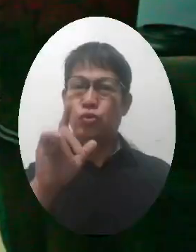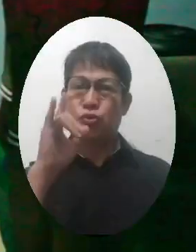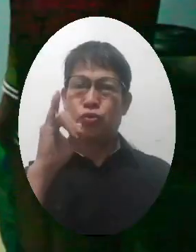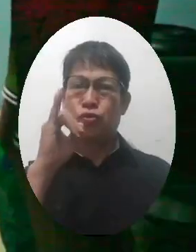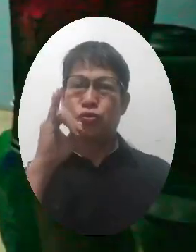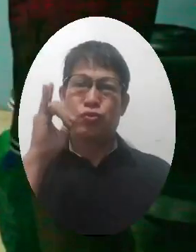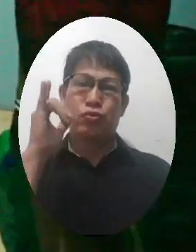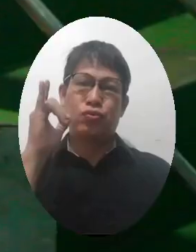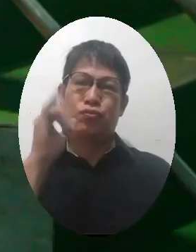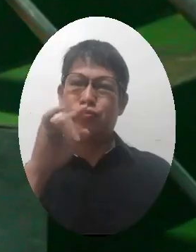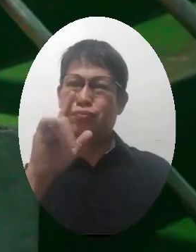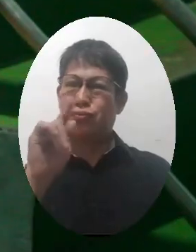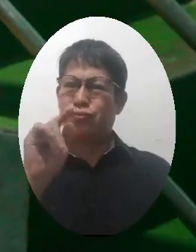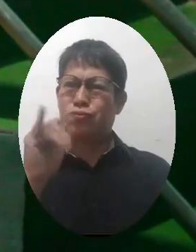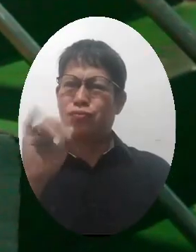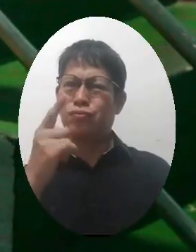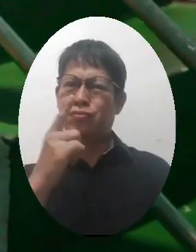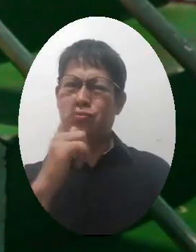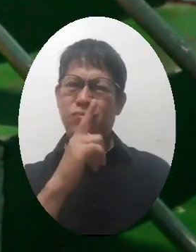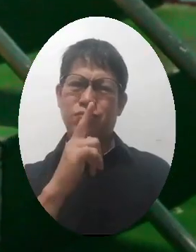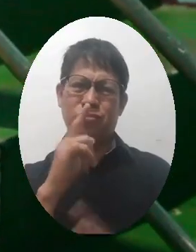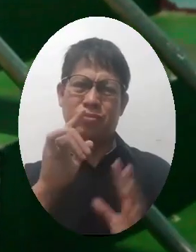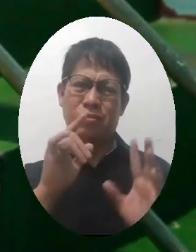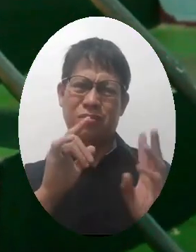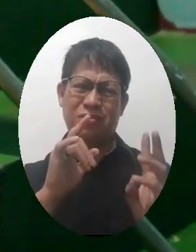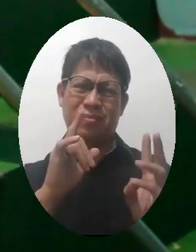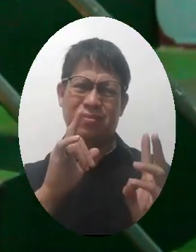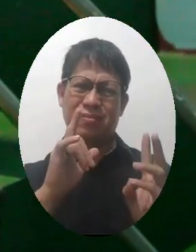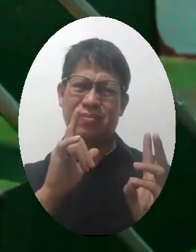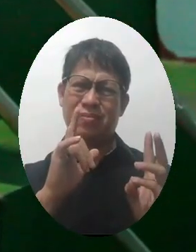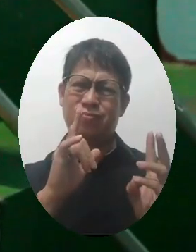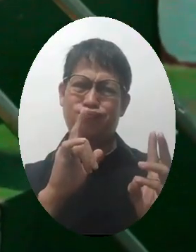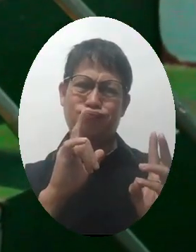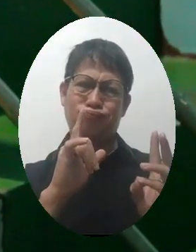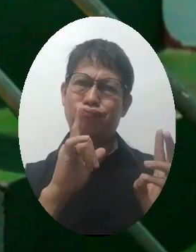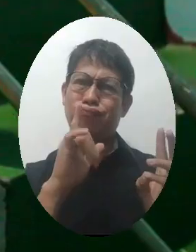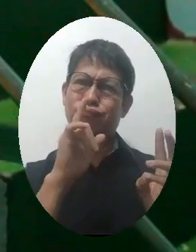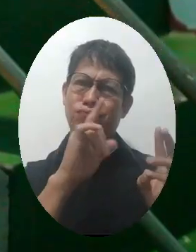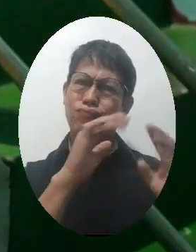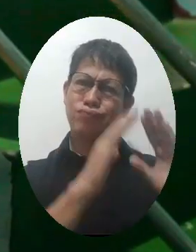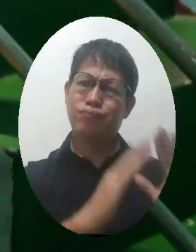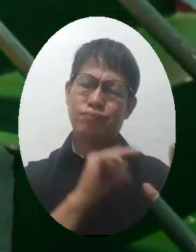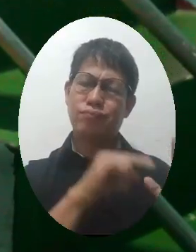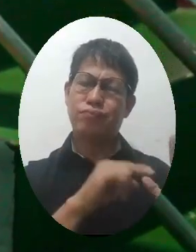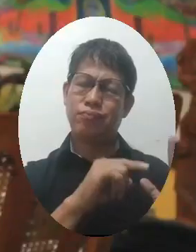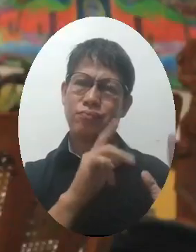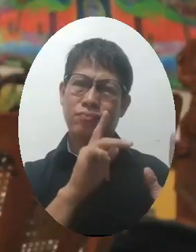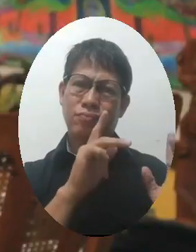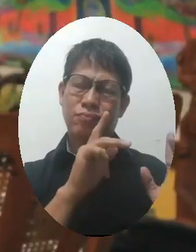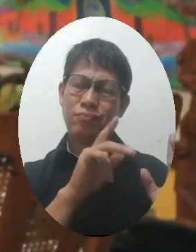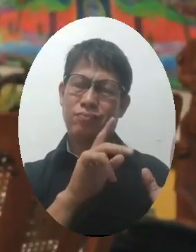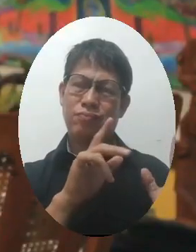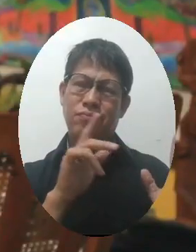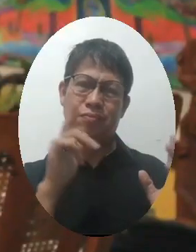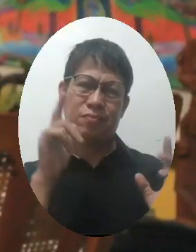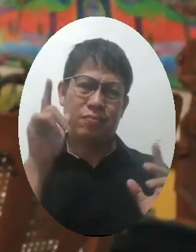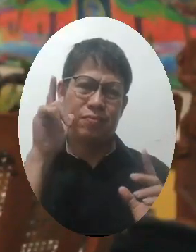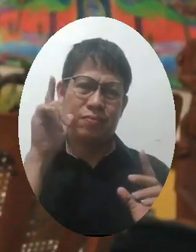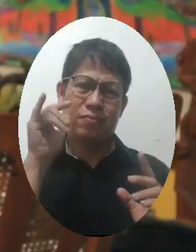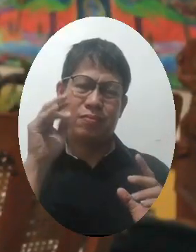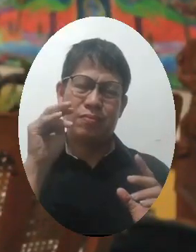Sa Taguig, sama-sama nakatira ang anim na pamilya sa iisang bubong. Yan si